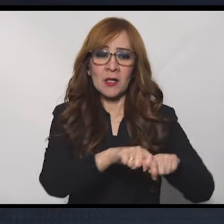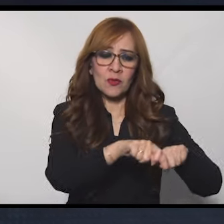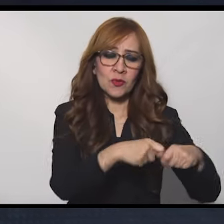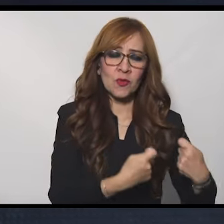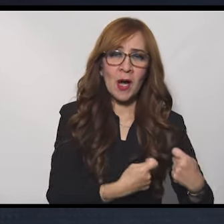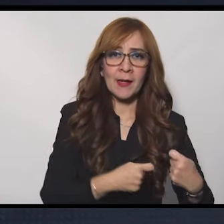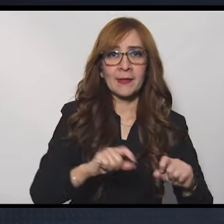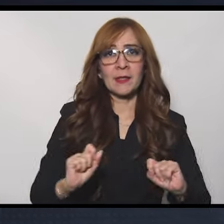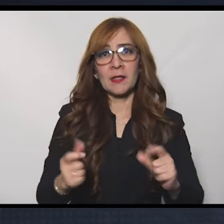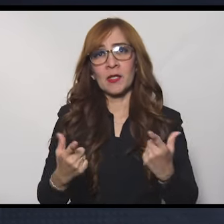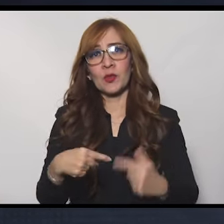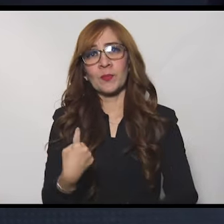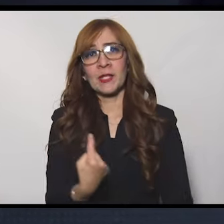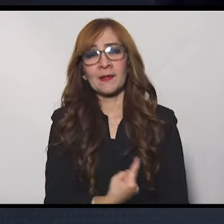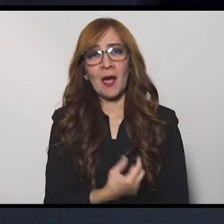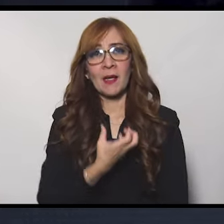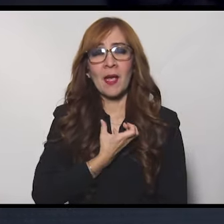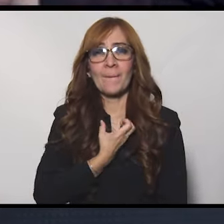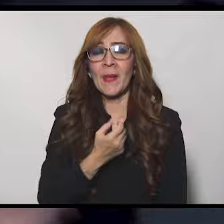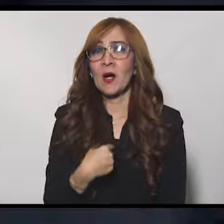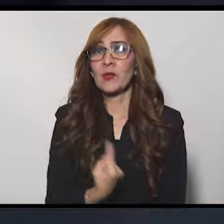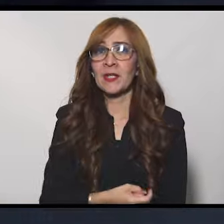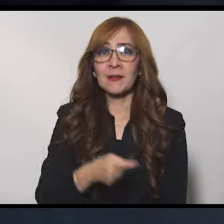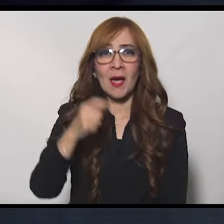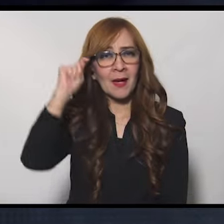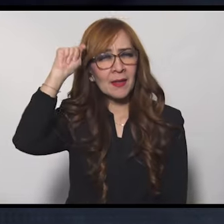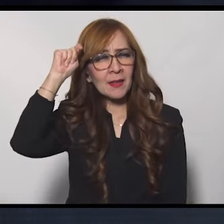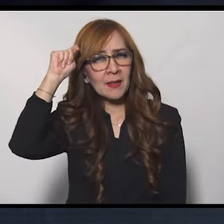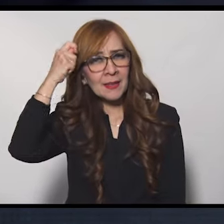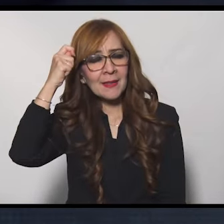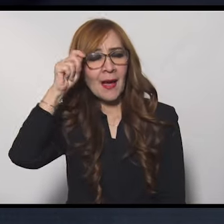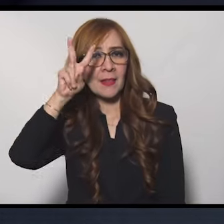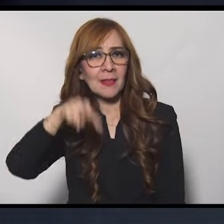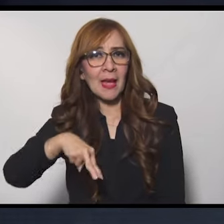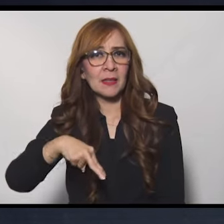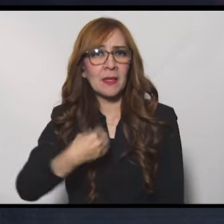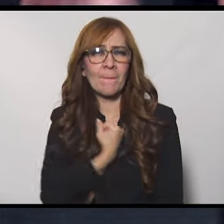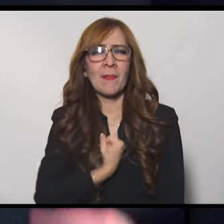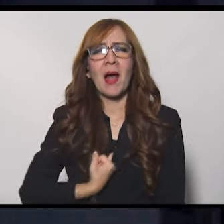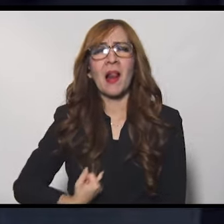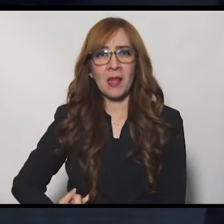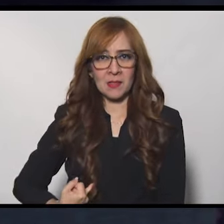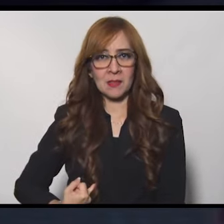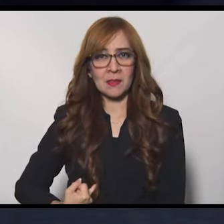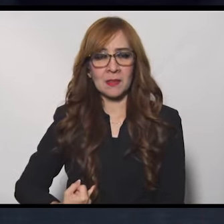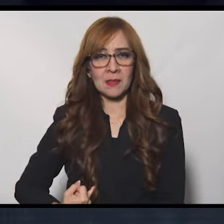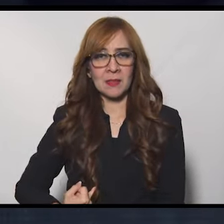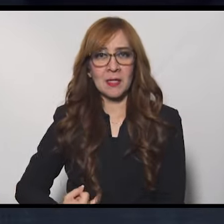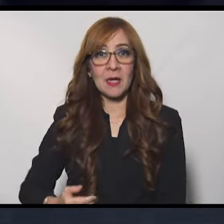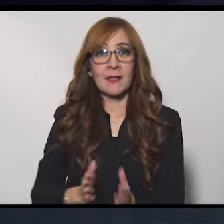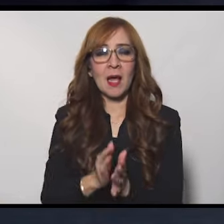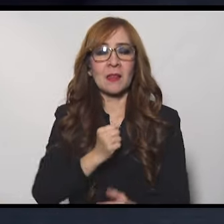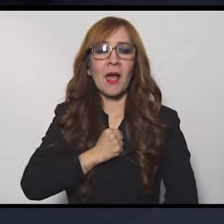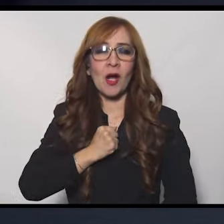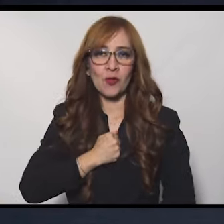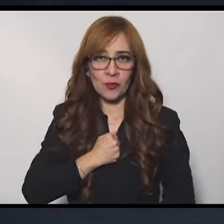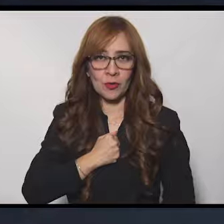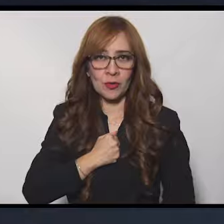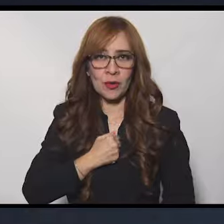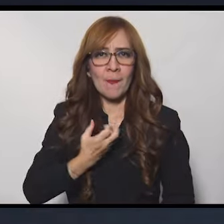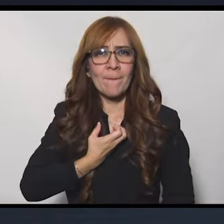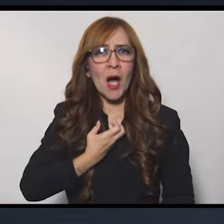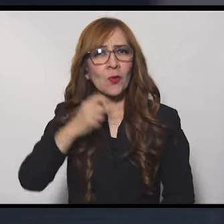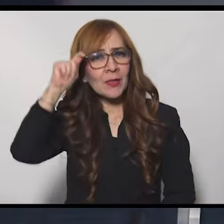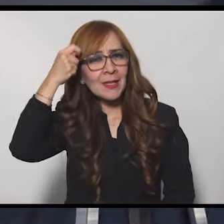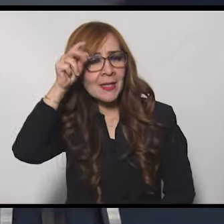dalam kehidupannya kita. Yang pengen kita ingat lagi aja udah males. Yang pengen kita ingat lagi aja udah takut duluan. Yang pengen kita